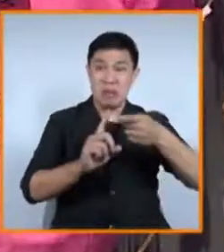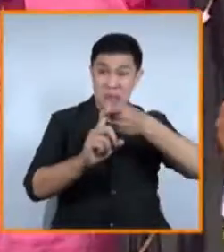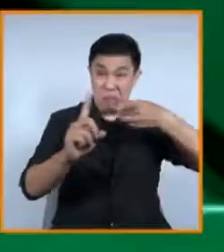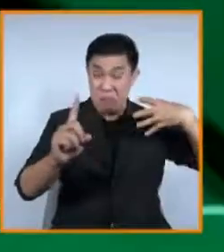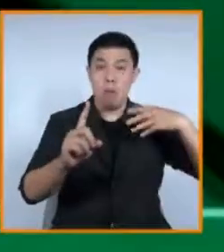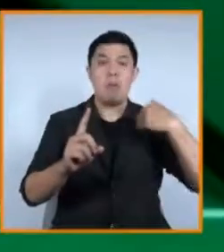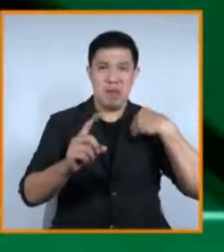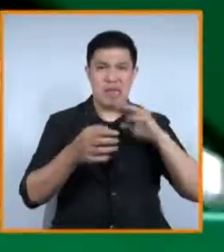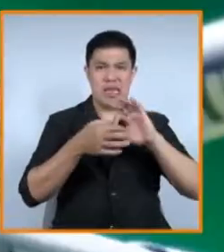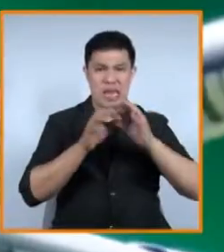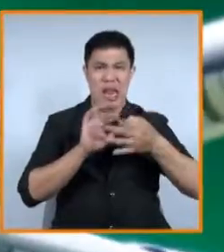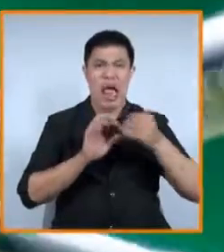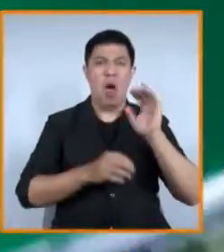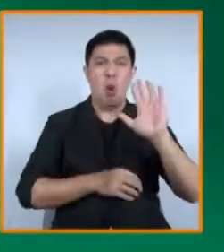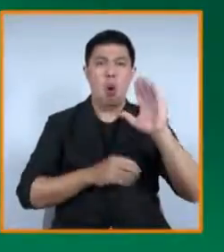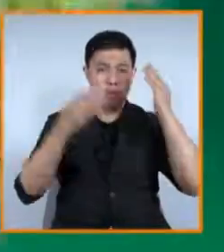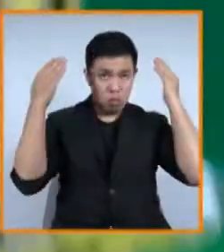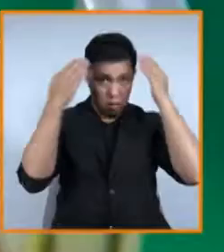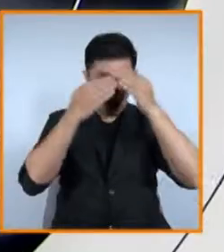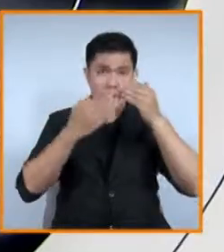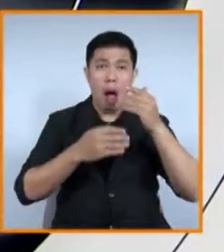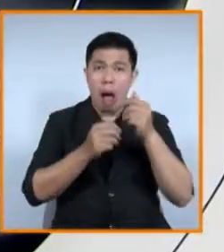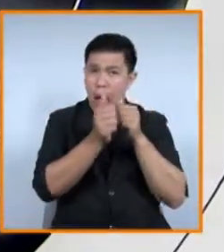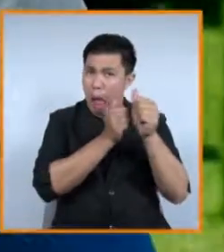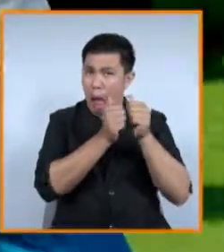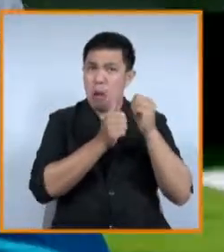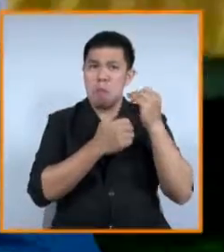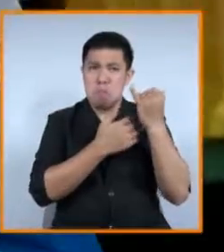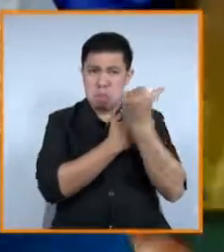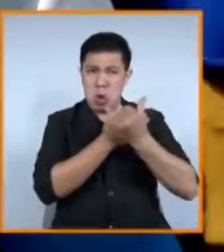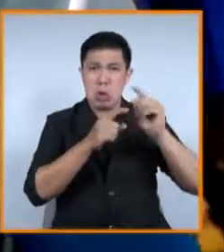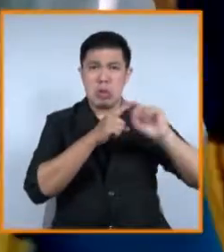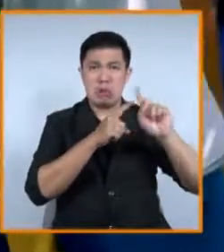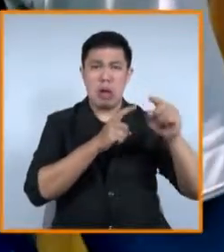เป็นกีฬาเพียงไม่กี่ชนิดที่อินโดนีเซียสามารถต่อกรกับนานาชาติ